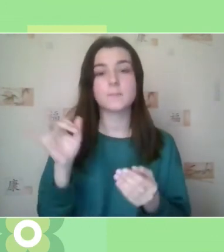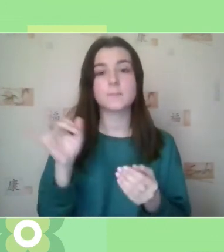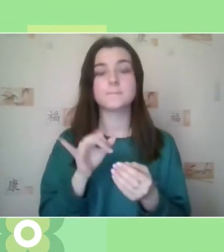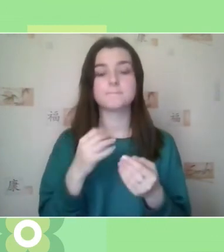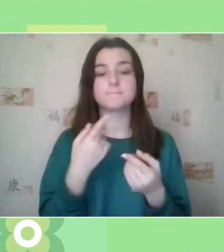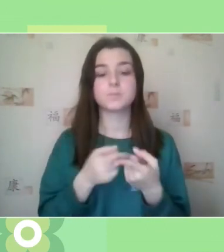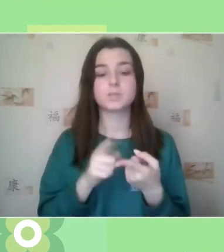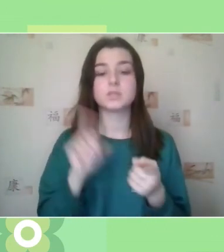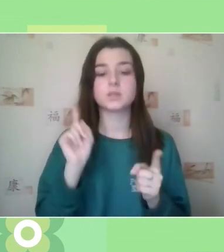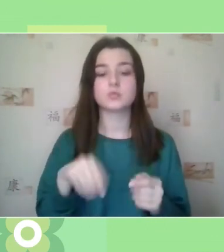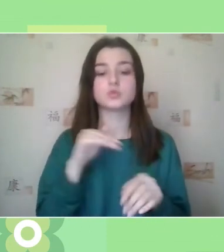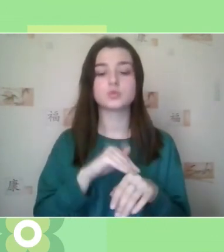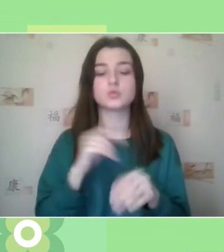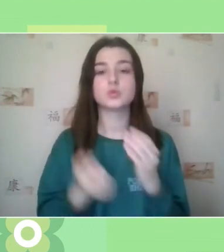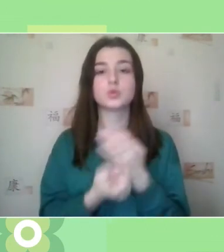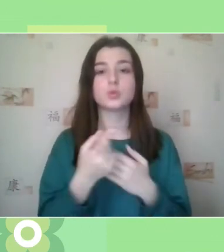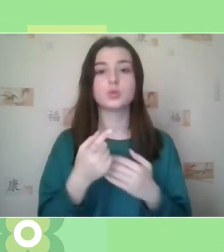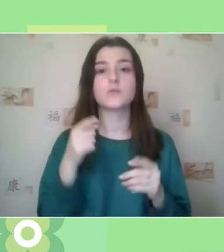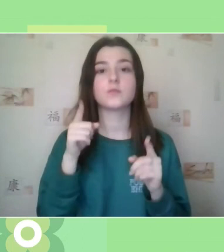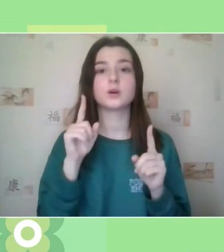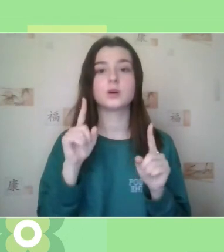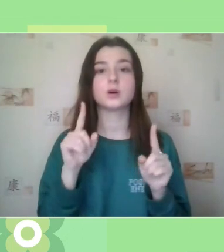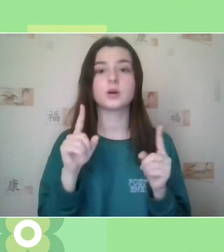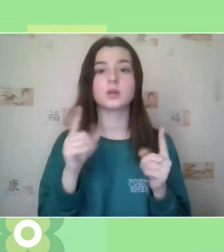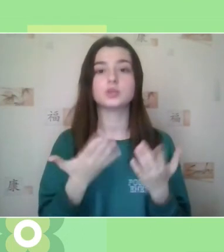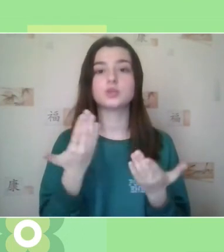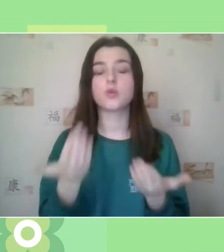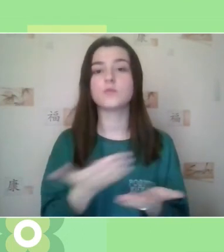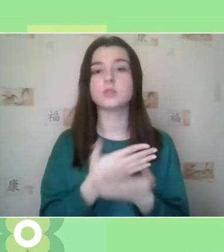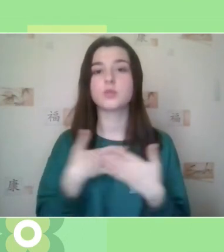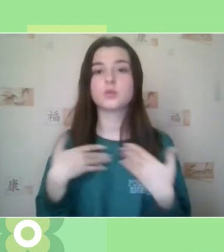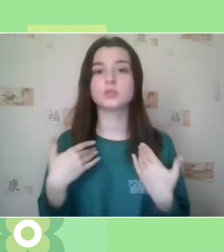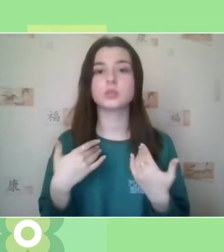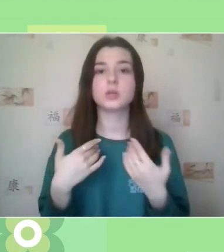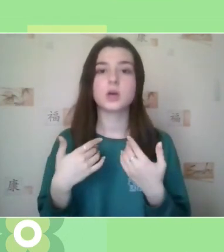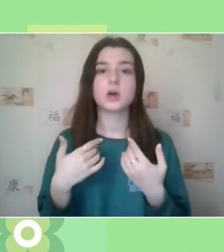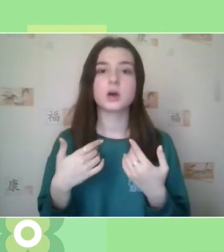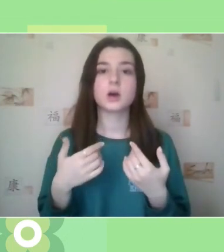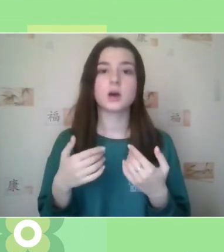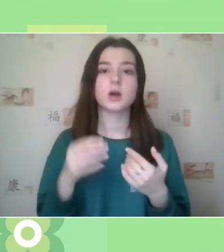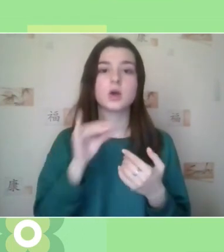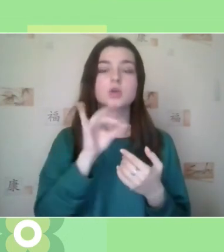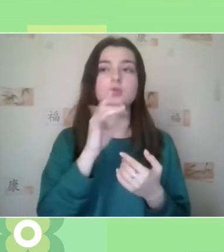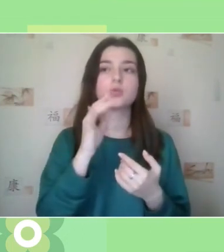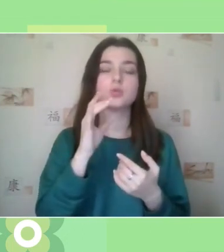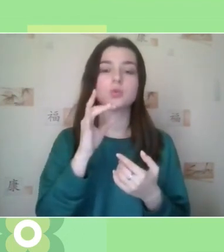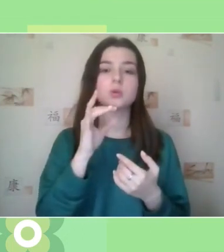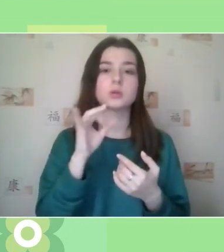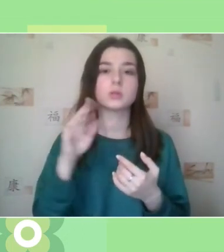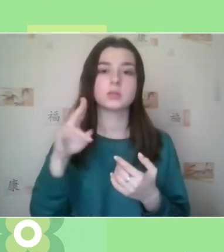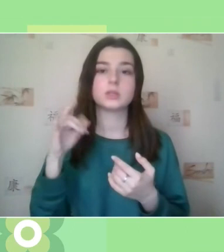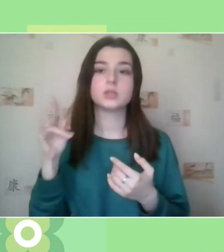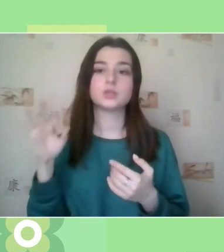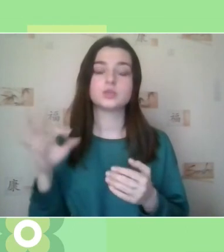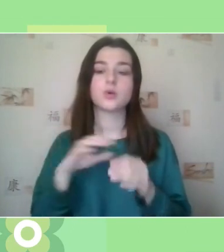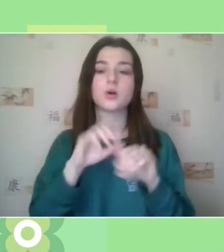стосується і донорів. Якщо ви не хочете юридично, скажімо так, формалізуватися, да, тоді вам потрібно працювати